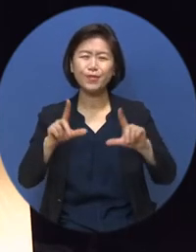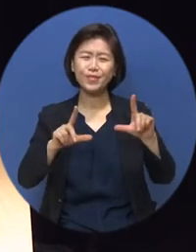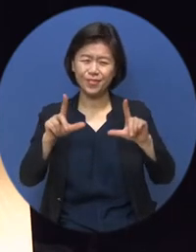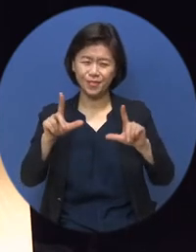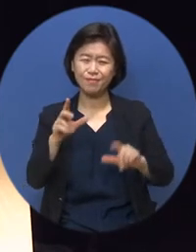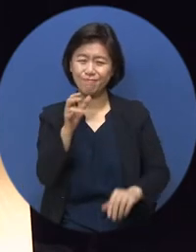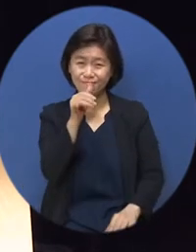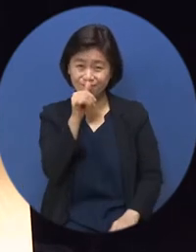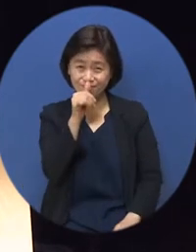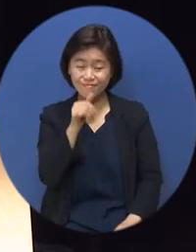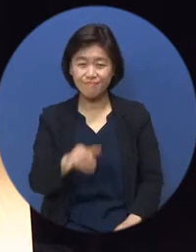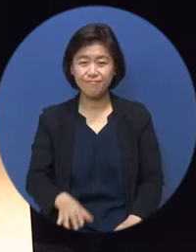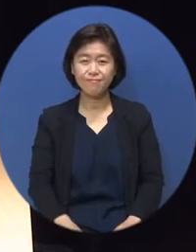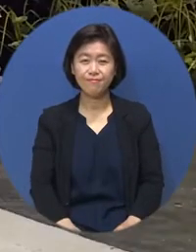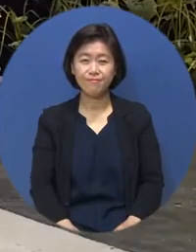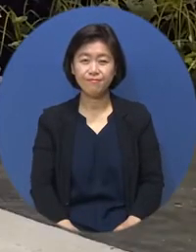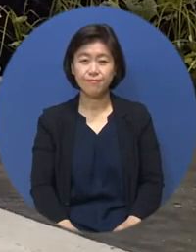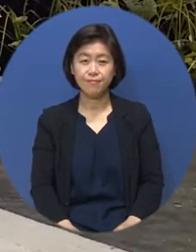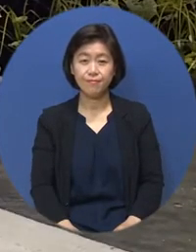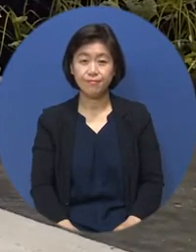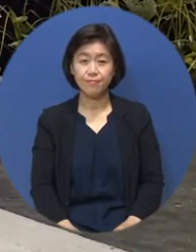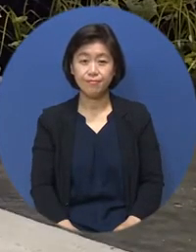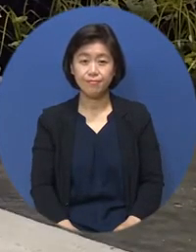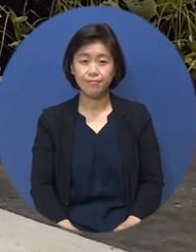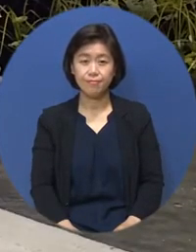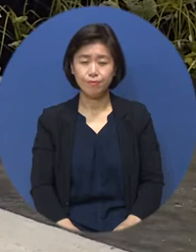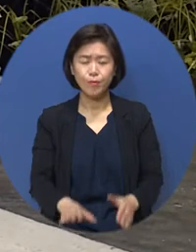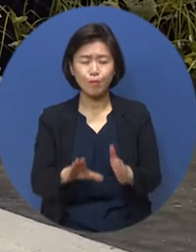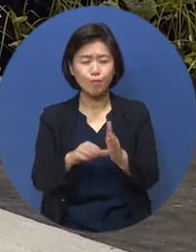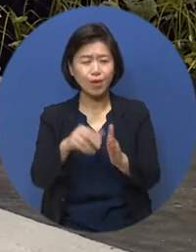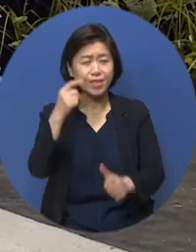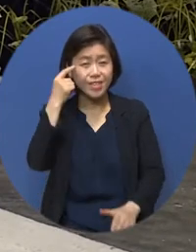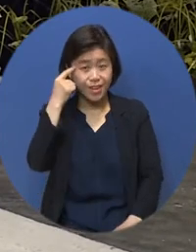순간들이 좀 있었습니다. 그런 생각을 했습니다.